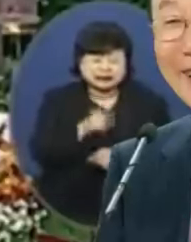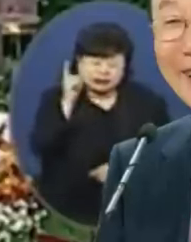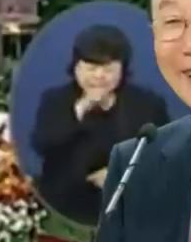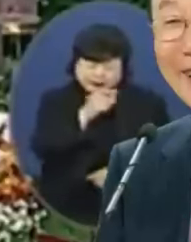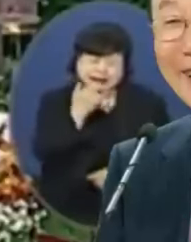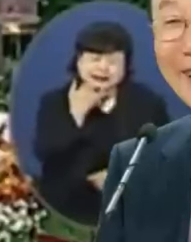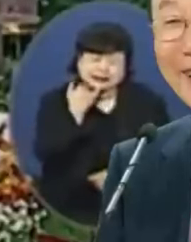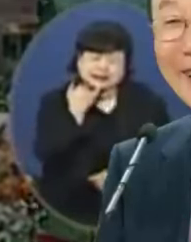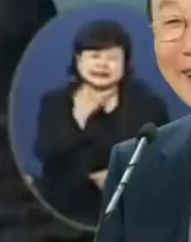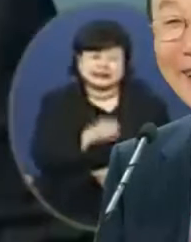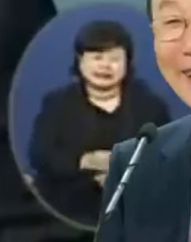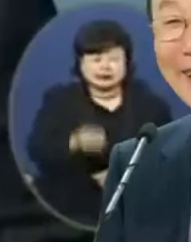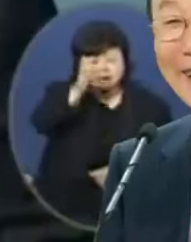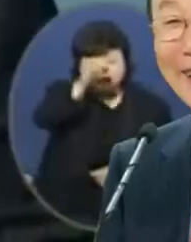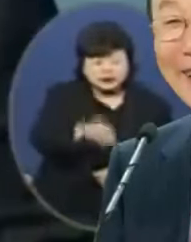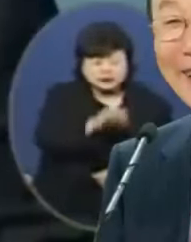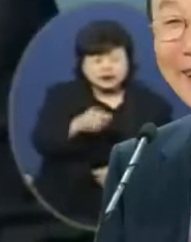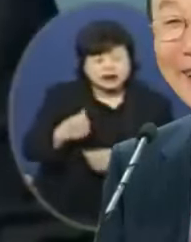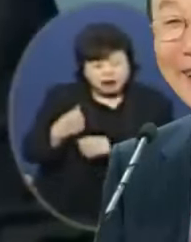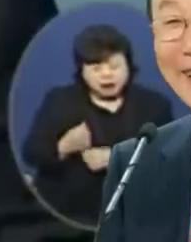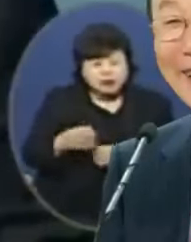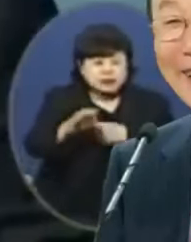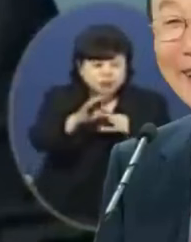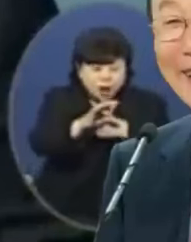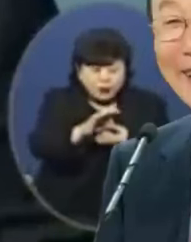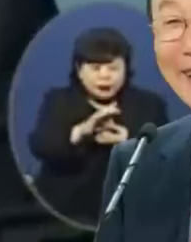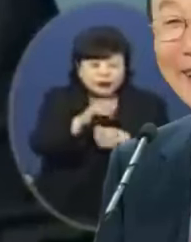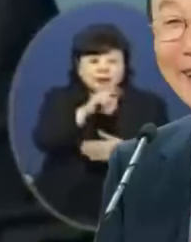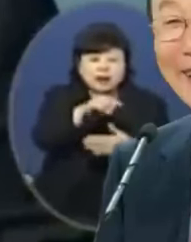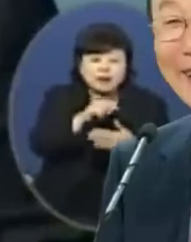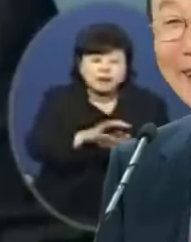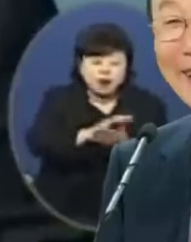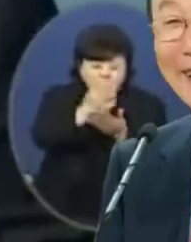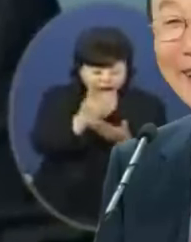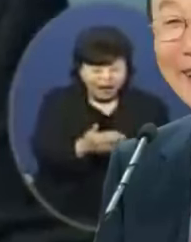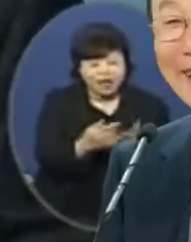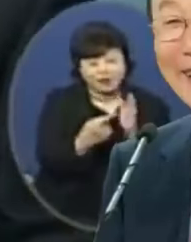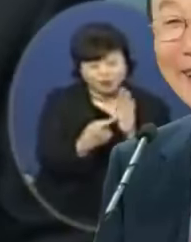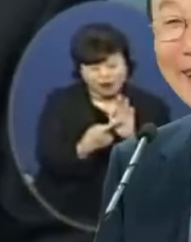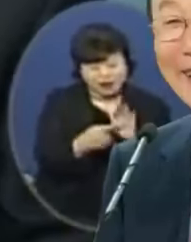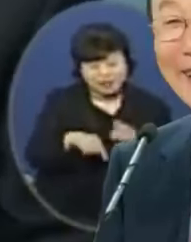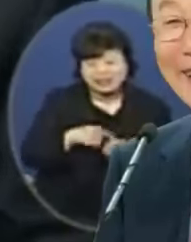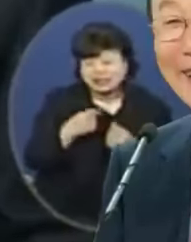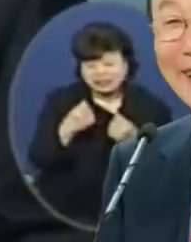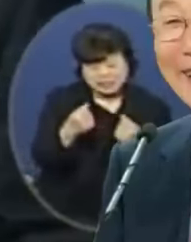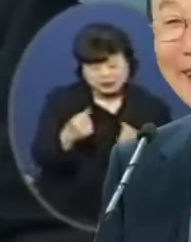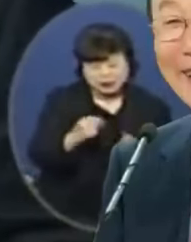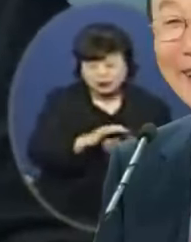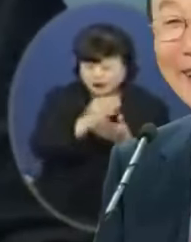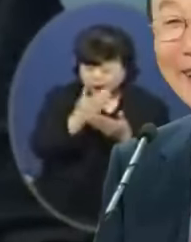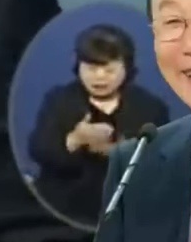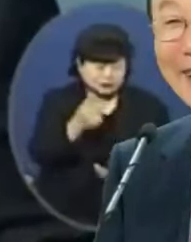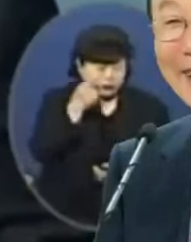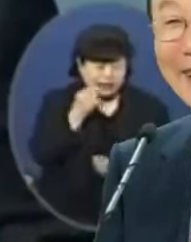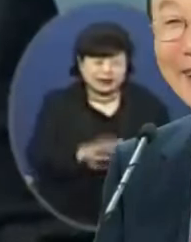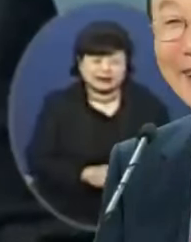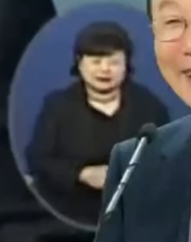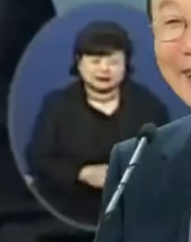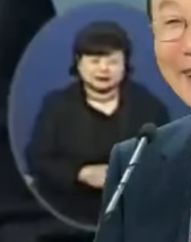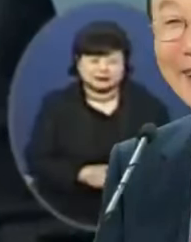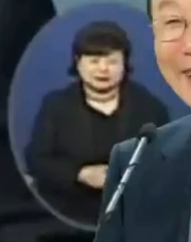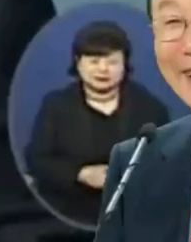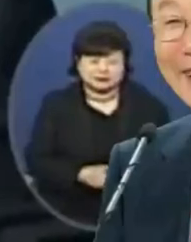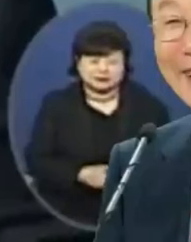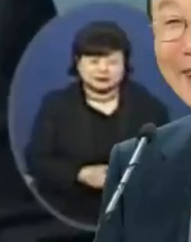고약하더라도 십자가를 걸머지면 그 마음속에 변화가 다가오는 것입니다. 자기 힘으로 변화가 안 오지요.